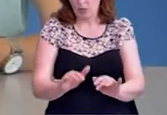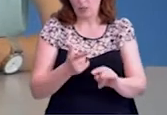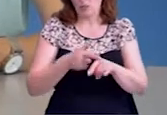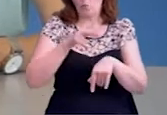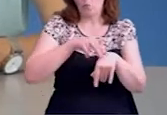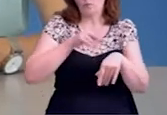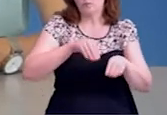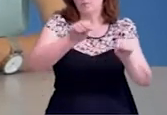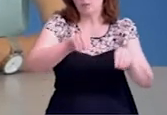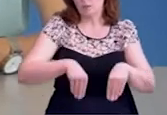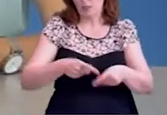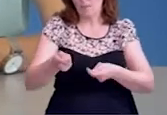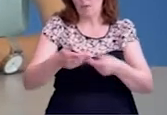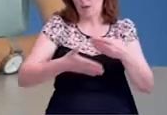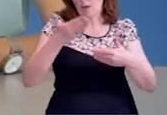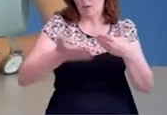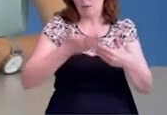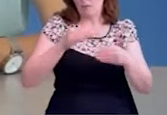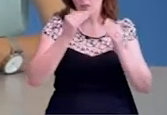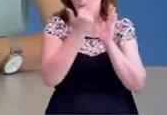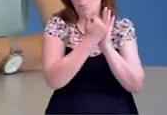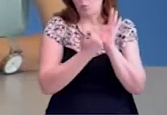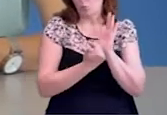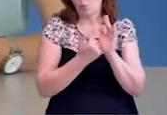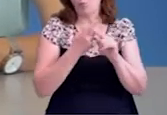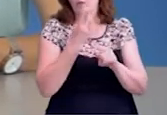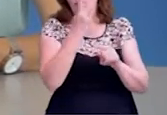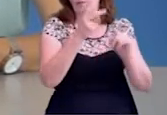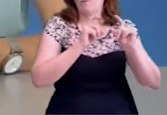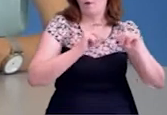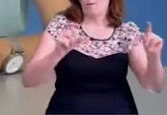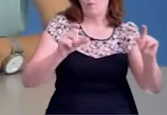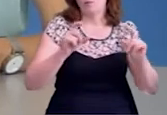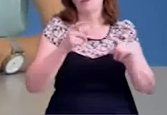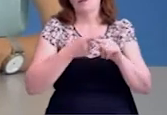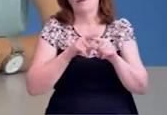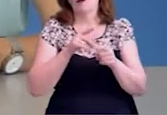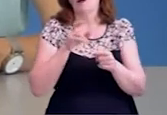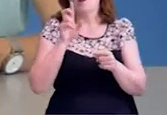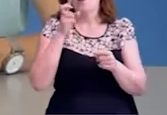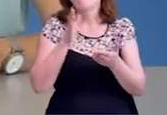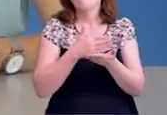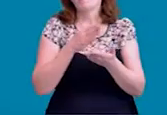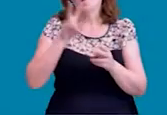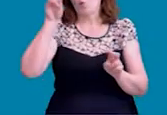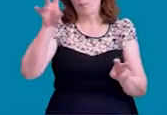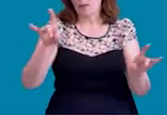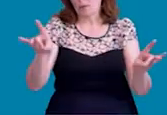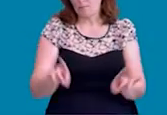склали адмінпротоколи за роботу після 23-ї на два заклади – паб «Рабата» та ресторан «Бібліотека».